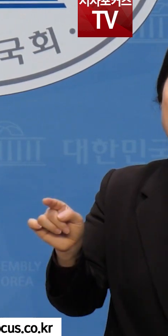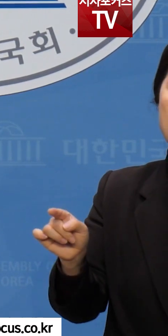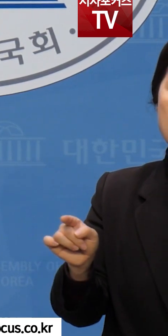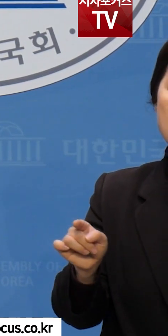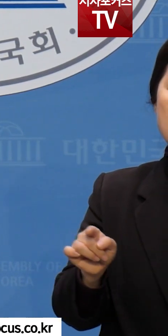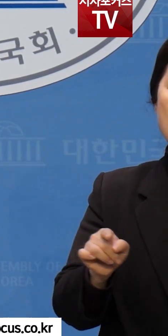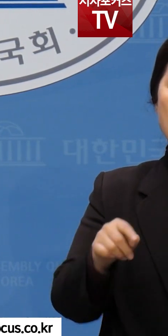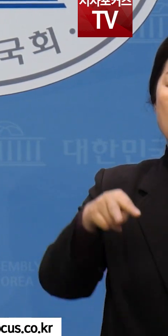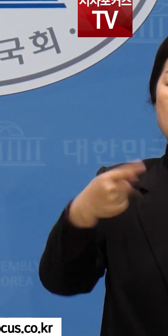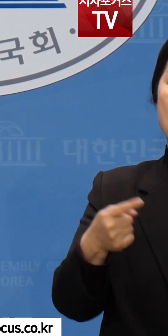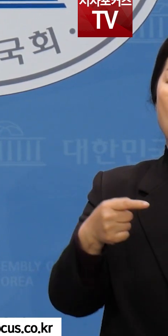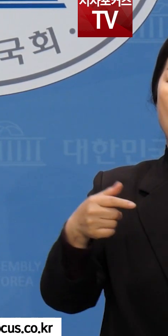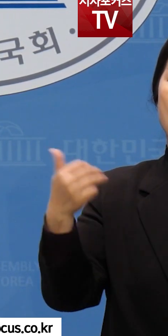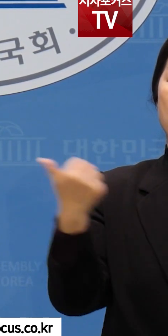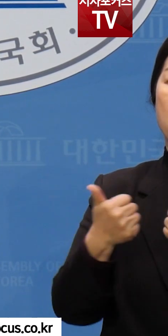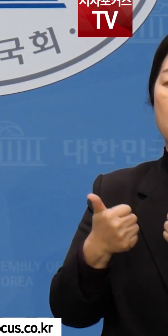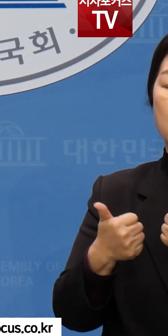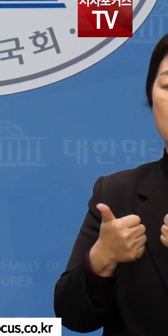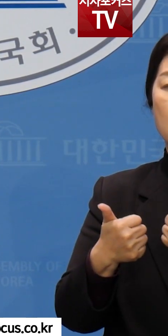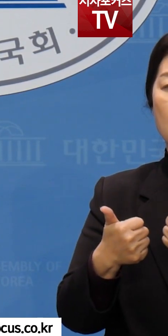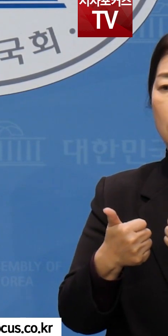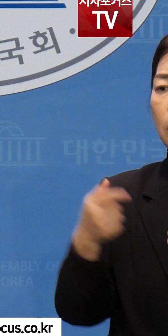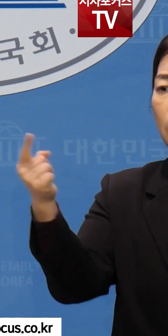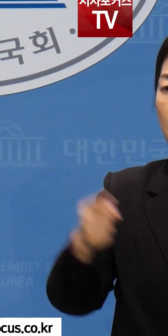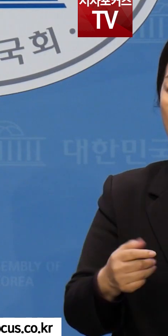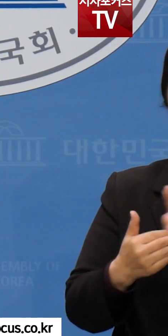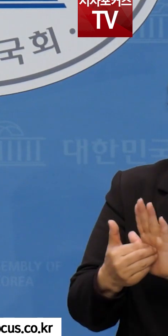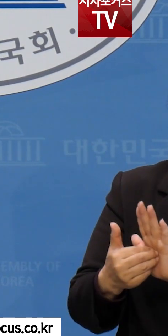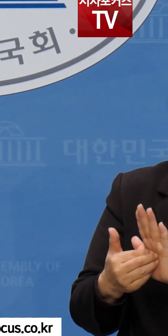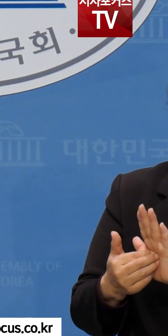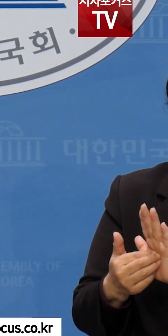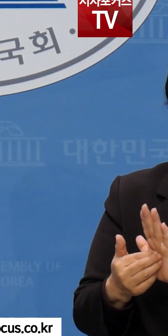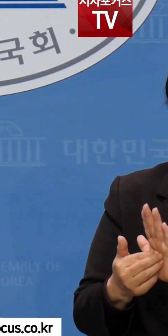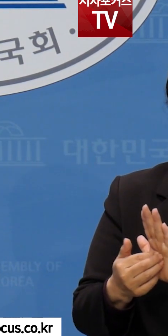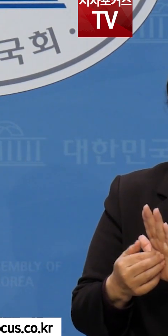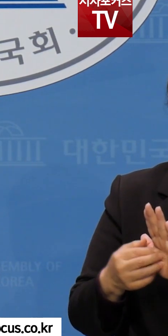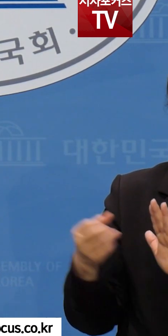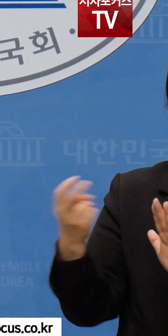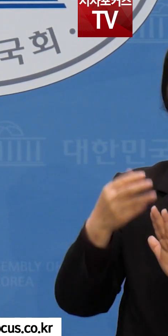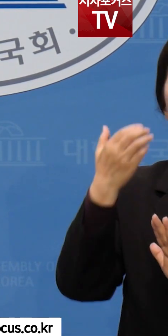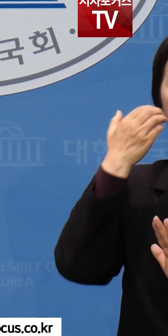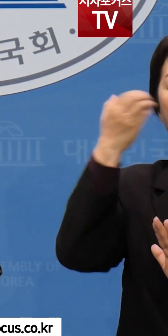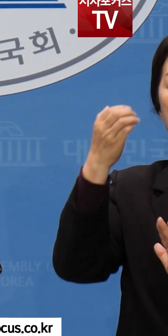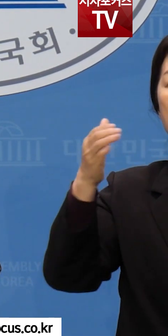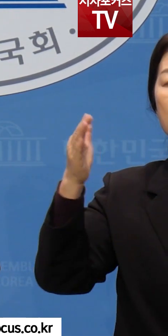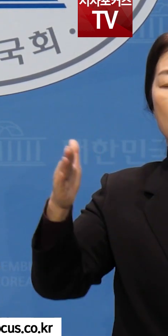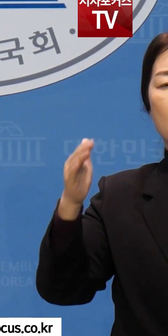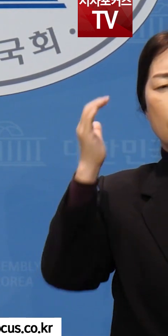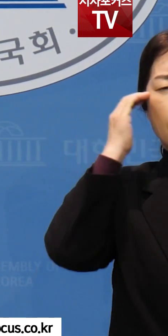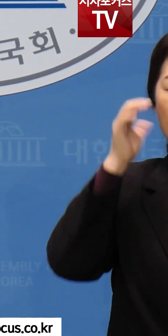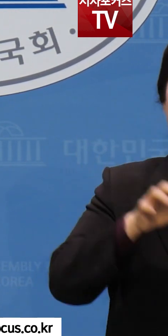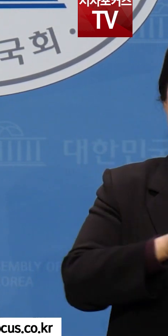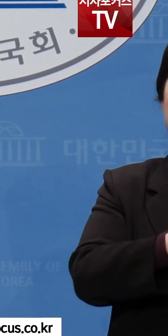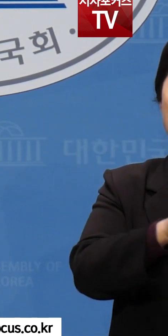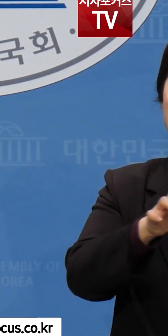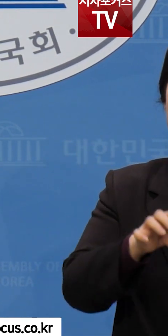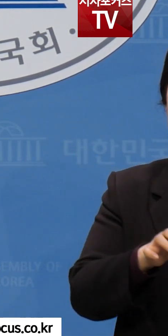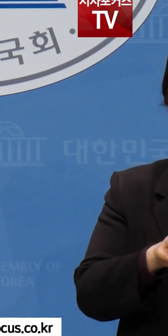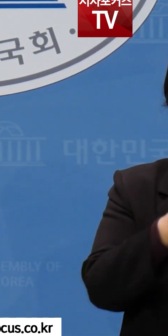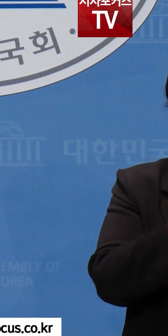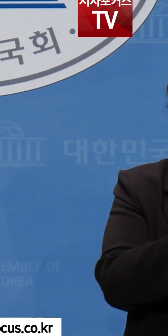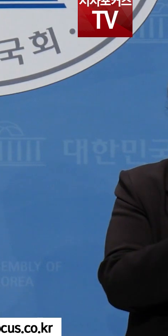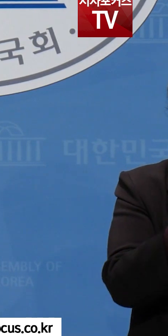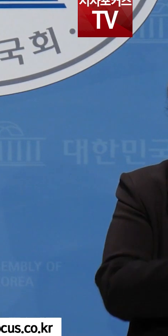일소의 개최와 논의를 사실상 거부했고 90일간 발목잡기가 뻔한 안건조정위원회